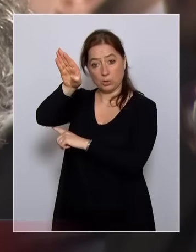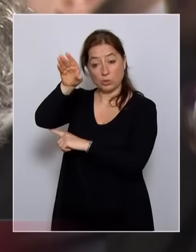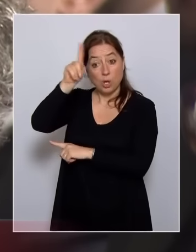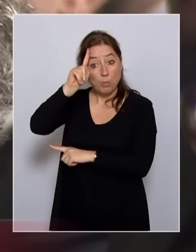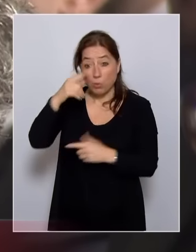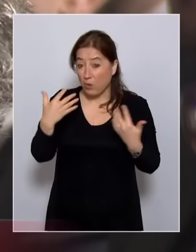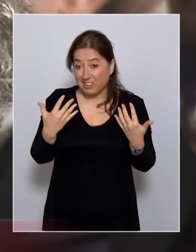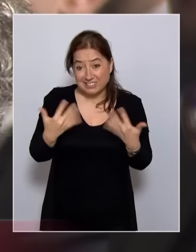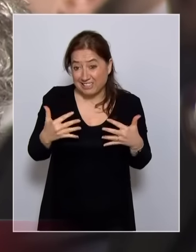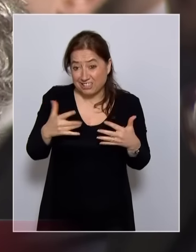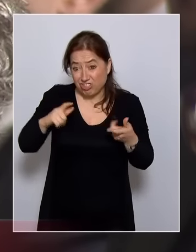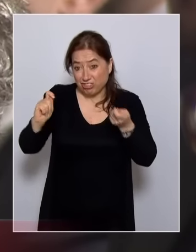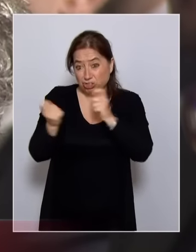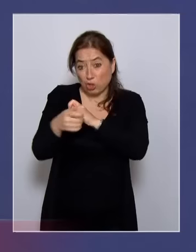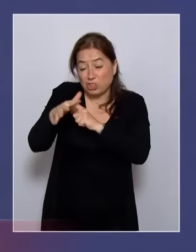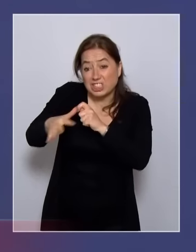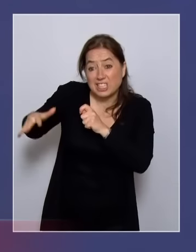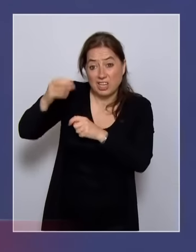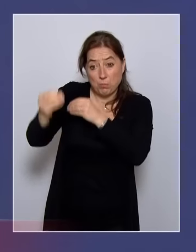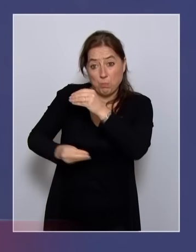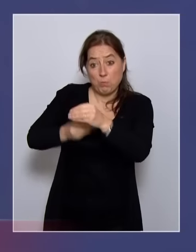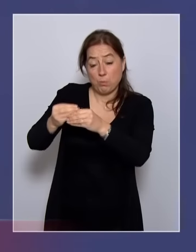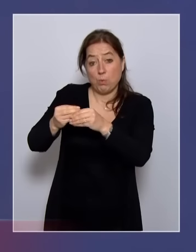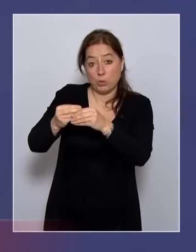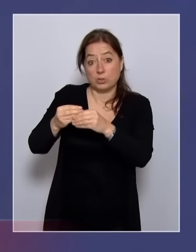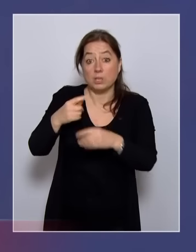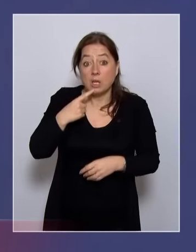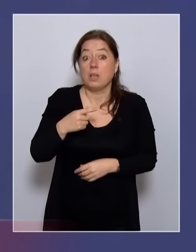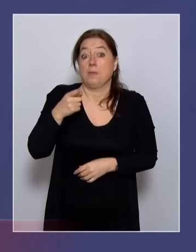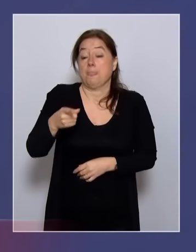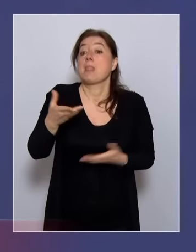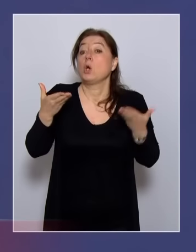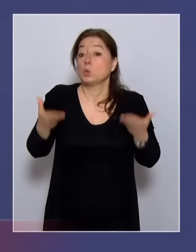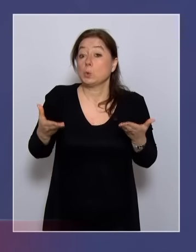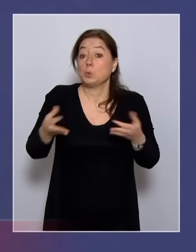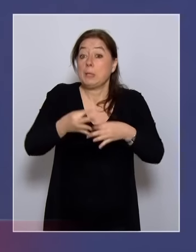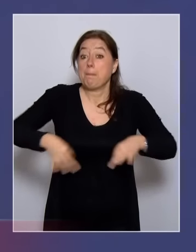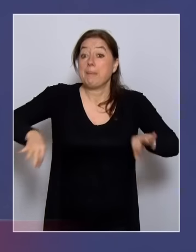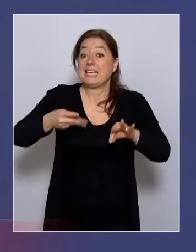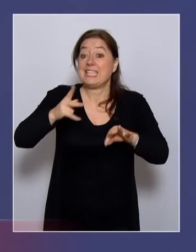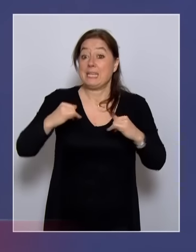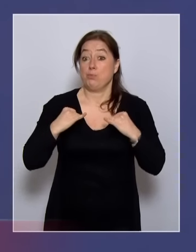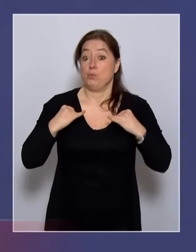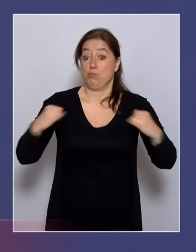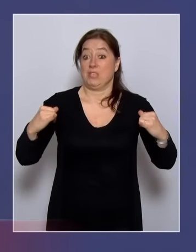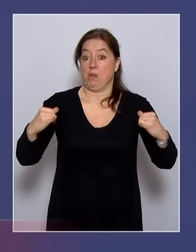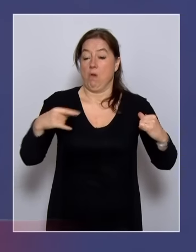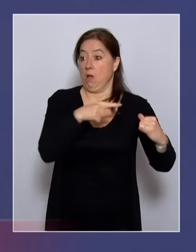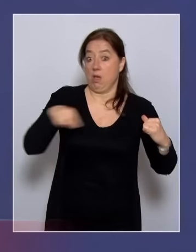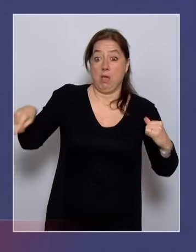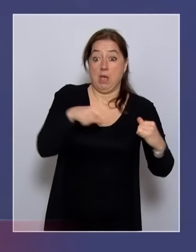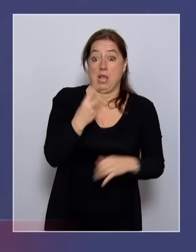Et elles ont changé de manière simple. Les deux premières puissances internationales ont décidé de ne plus respecter les règles du commerce.